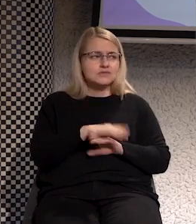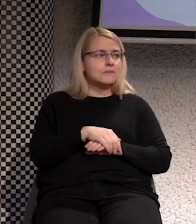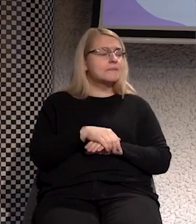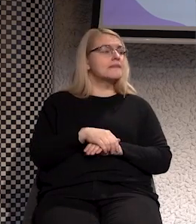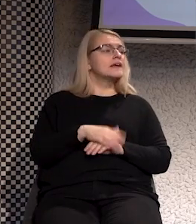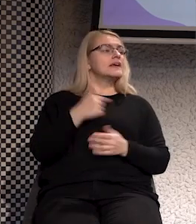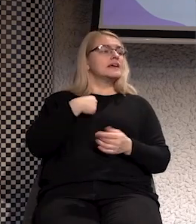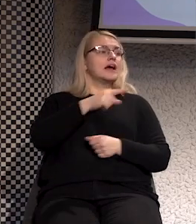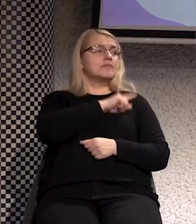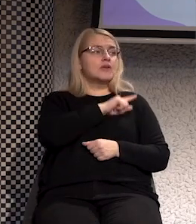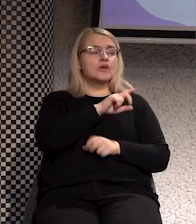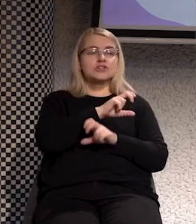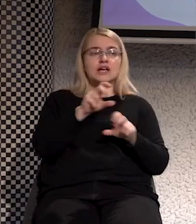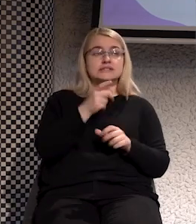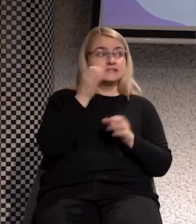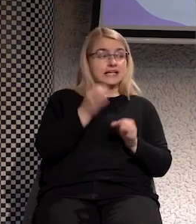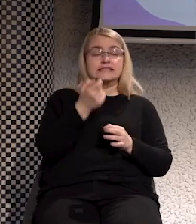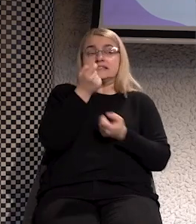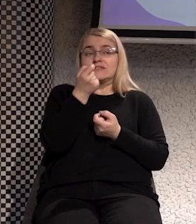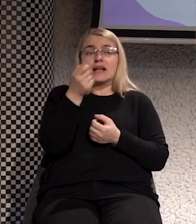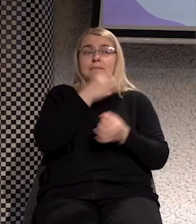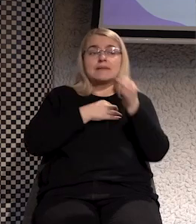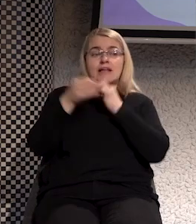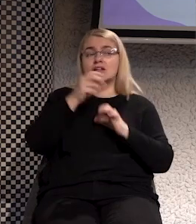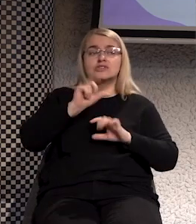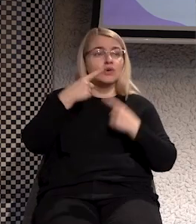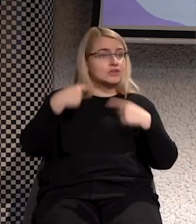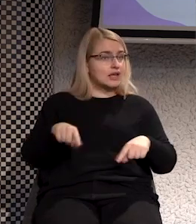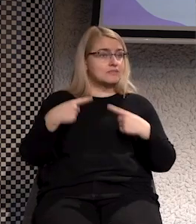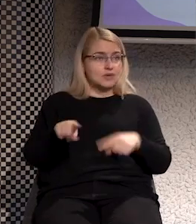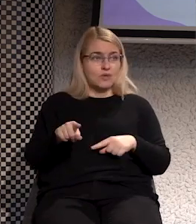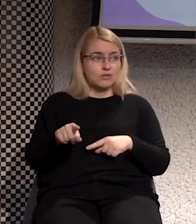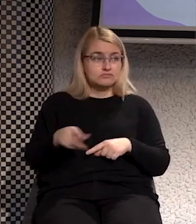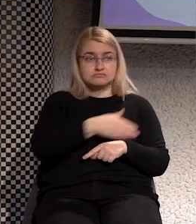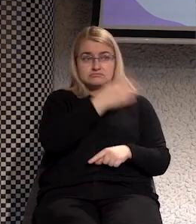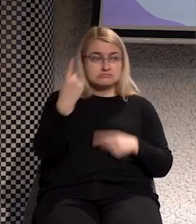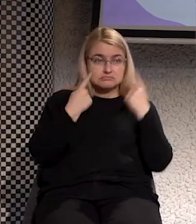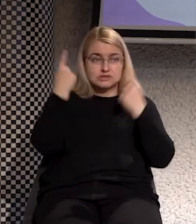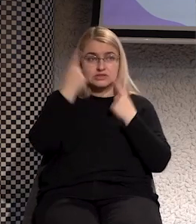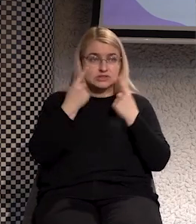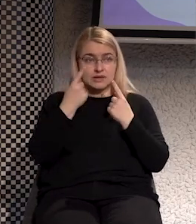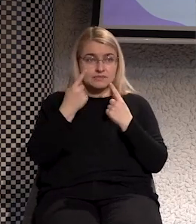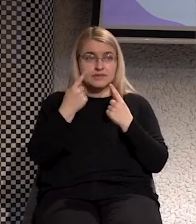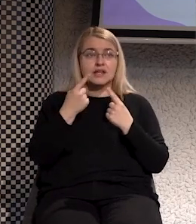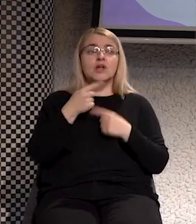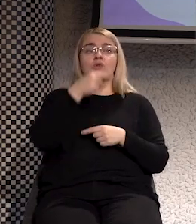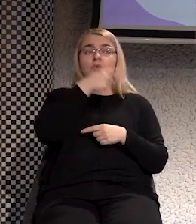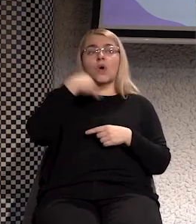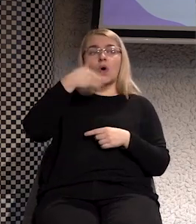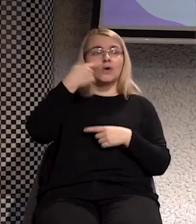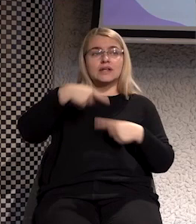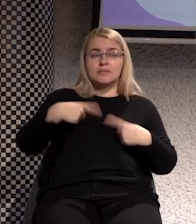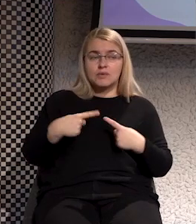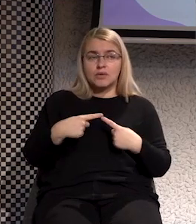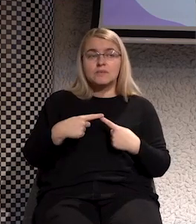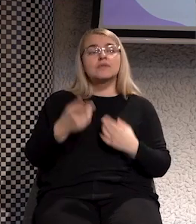że to jest ten moment na pytania. Więc to, co się nie pojawiło według was jakoś w narracji Patryka i Macieja,